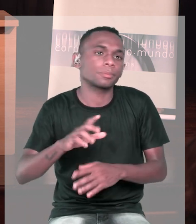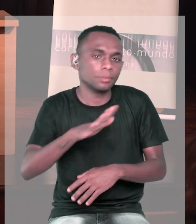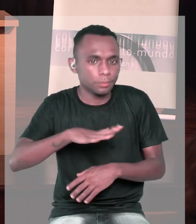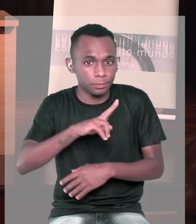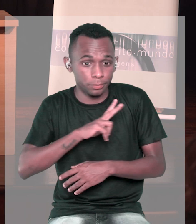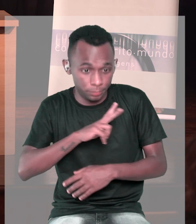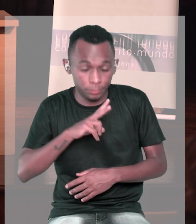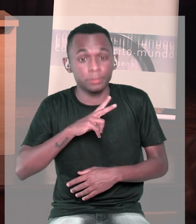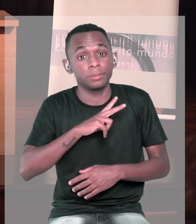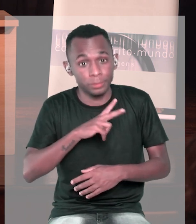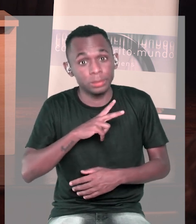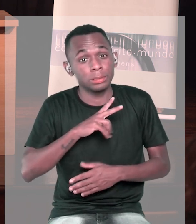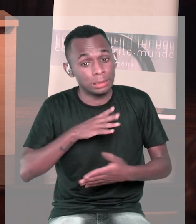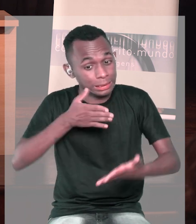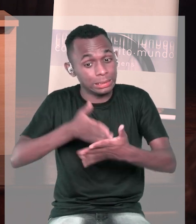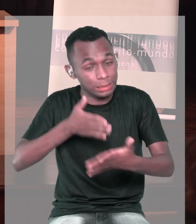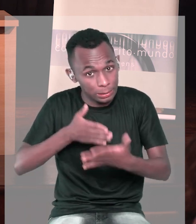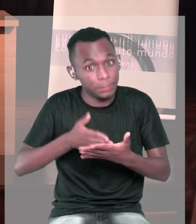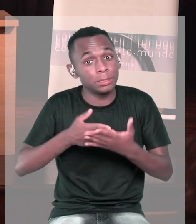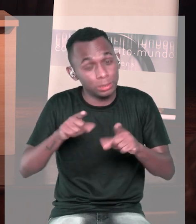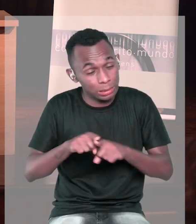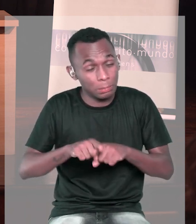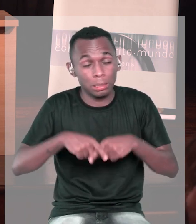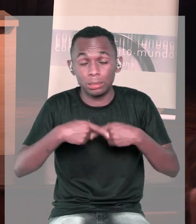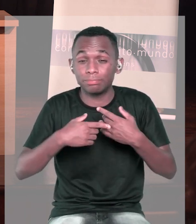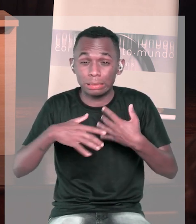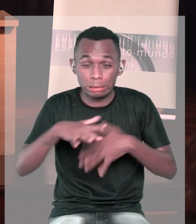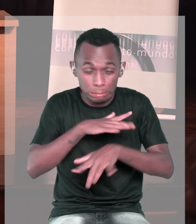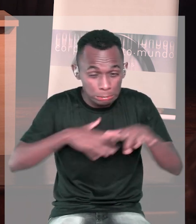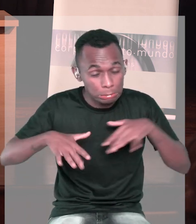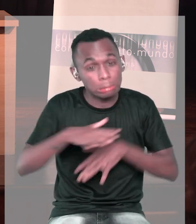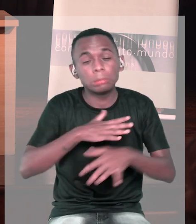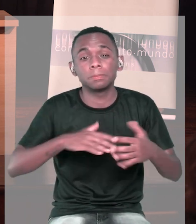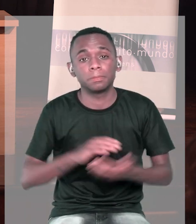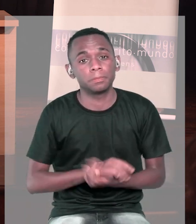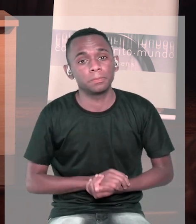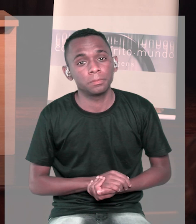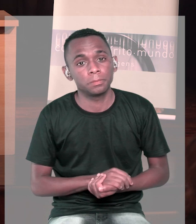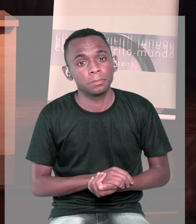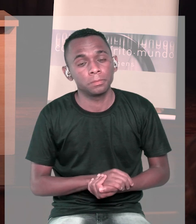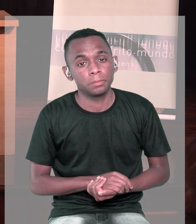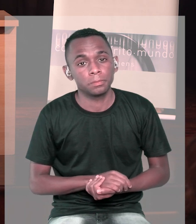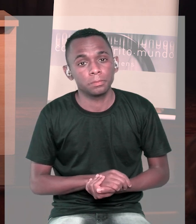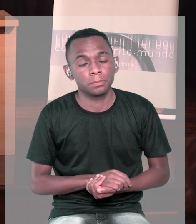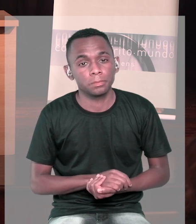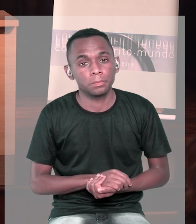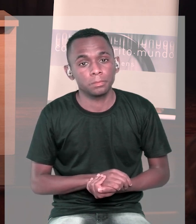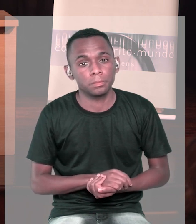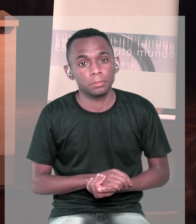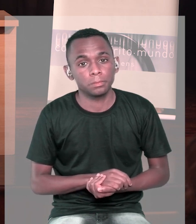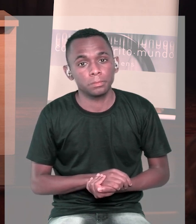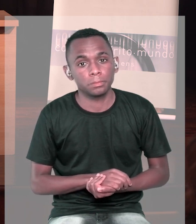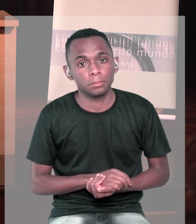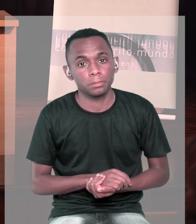é exclusiva, privativa e abusiva, no final das contas. Et ce qui circule